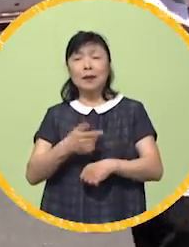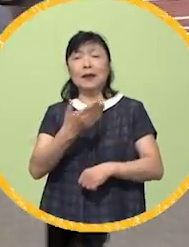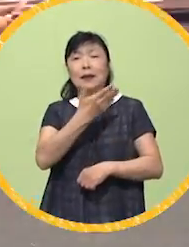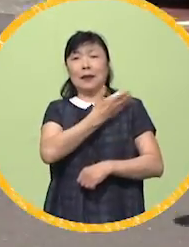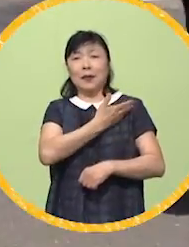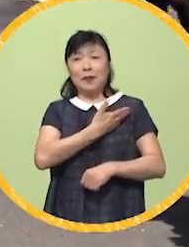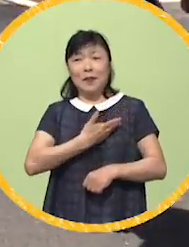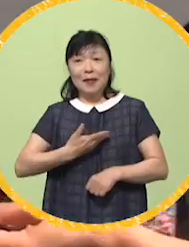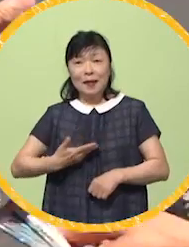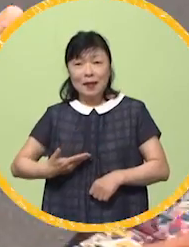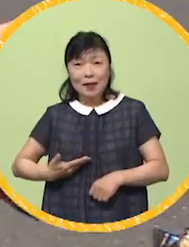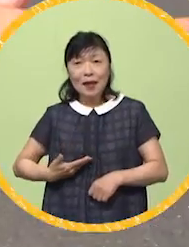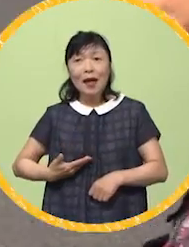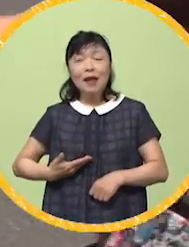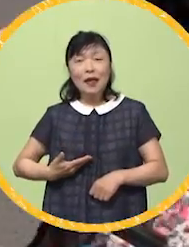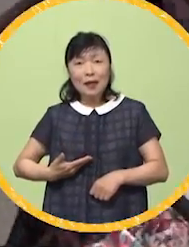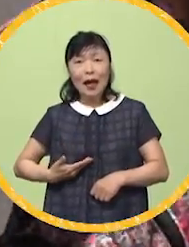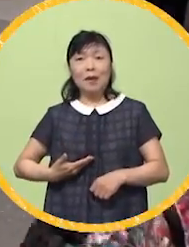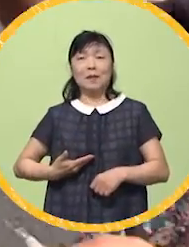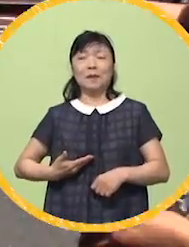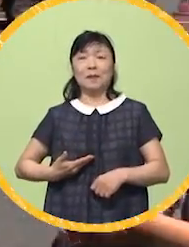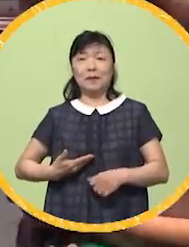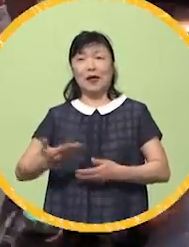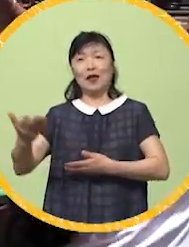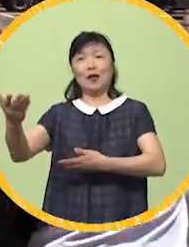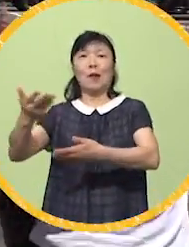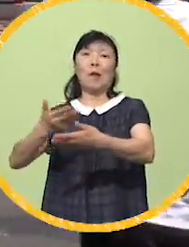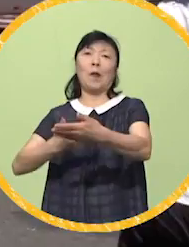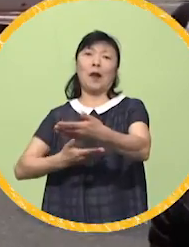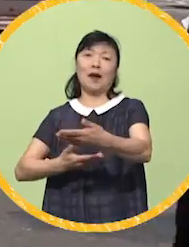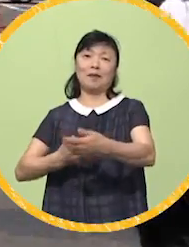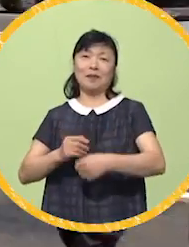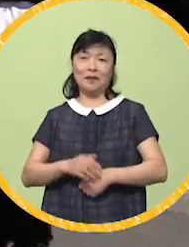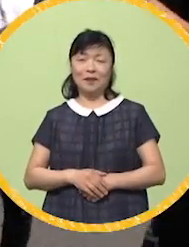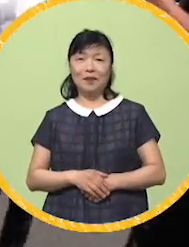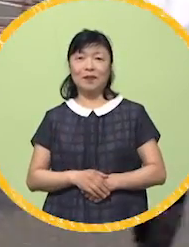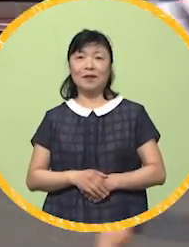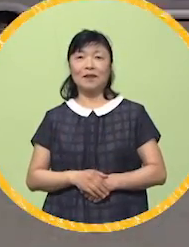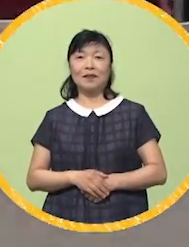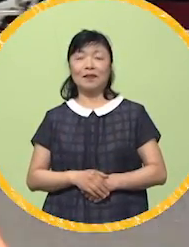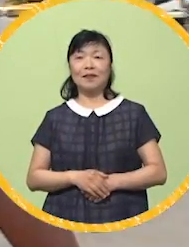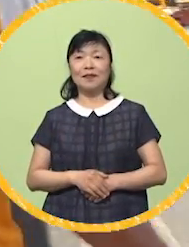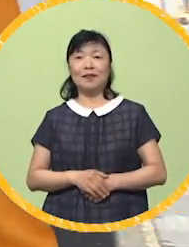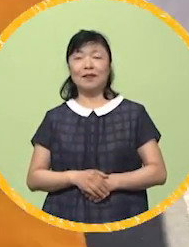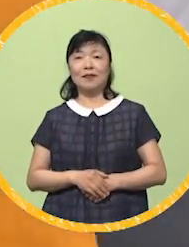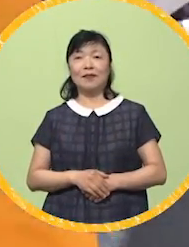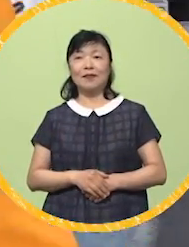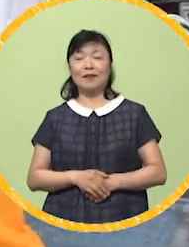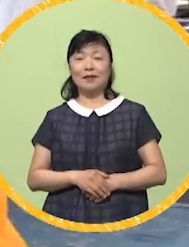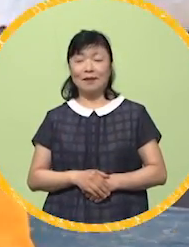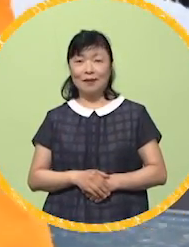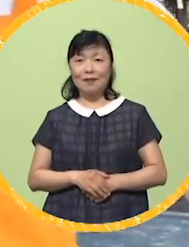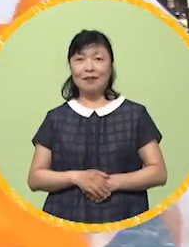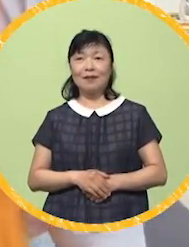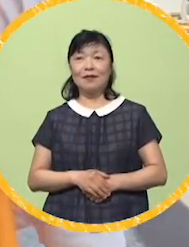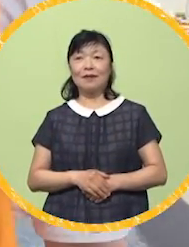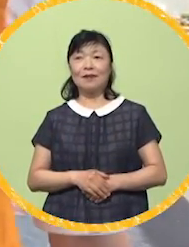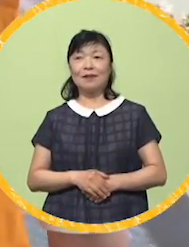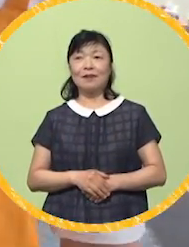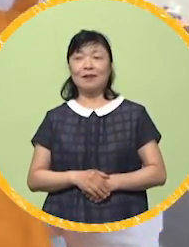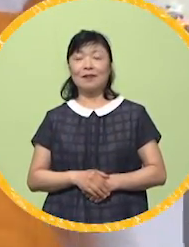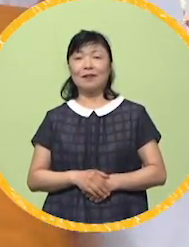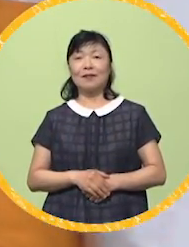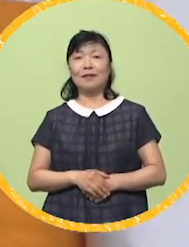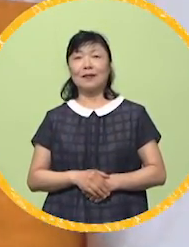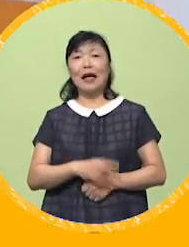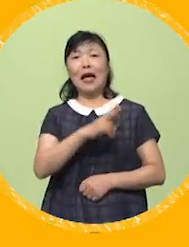がない。 Thank you。 バイバイバイバイバイバイバイバイバイバイ。 Have a nice day。 バイバイ。海